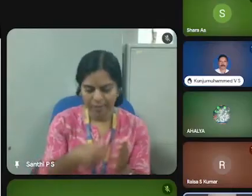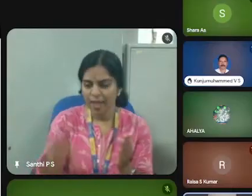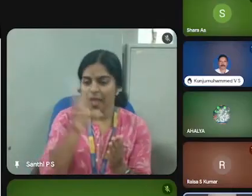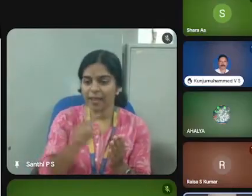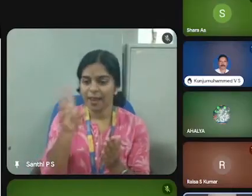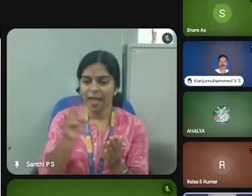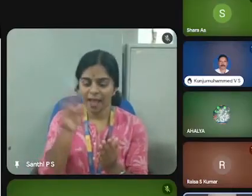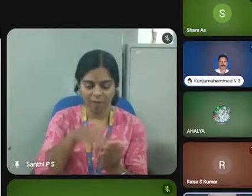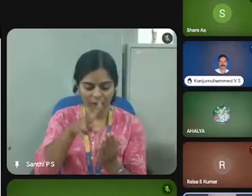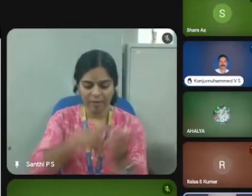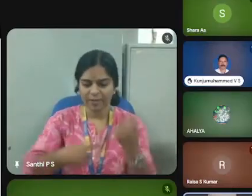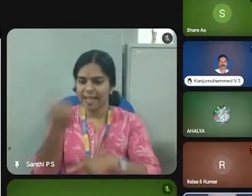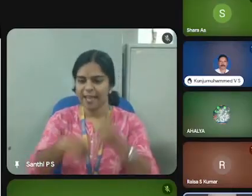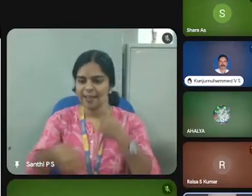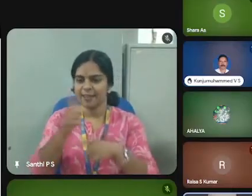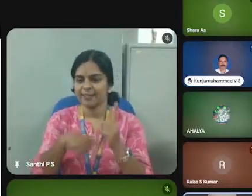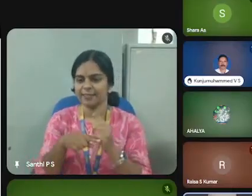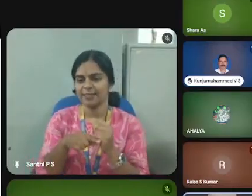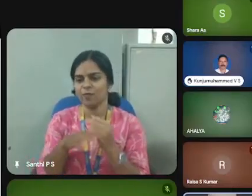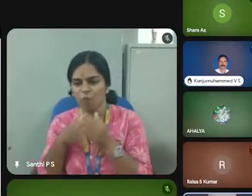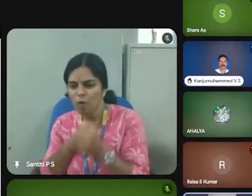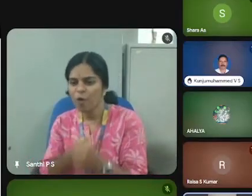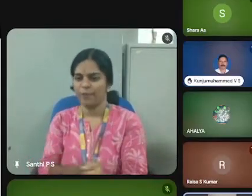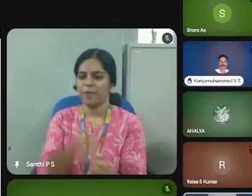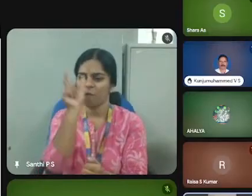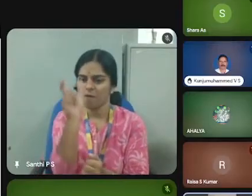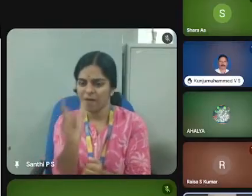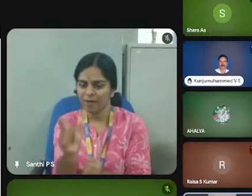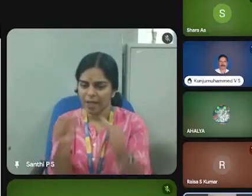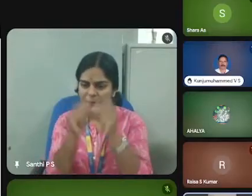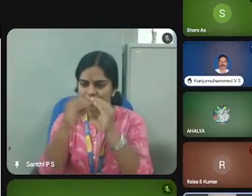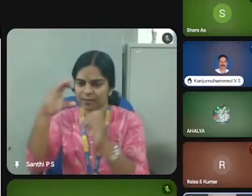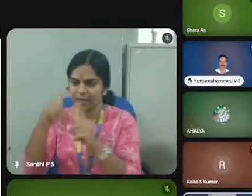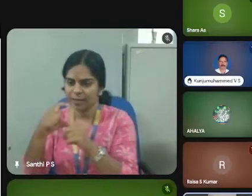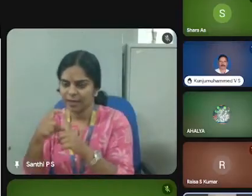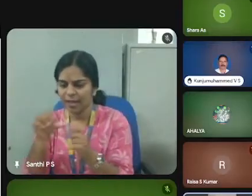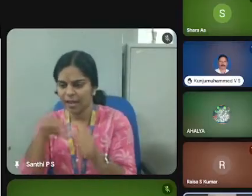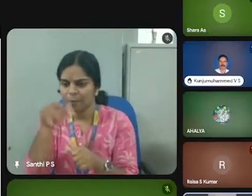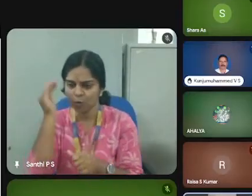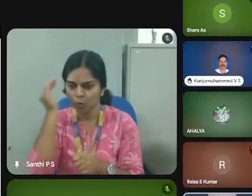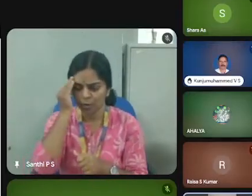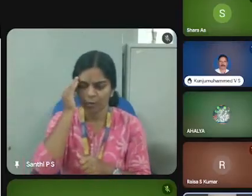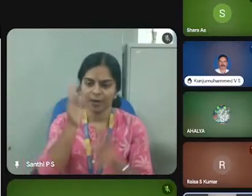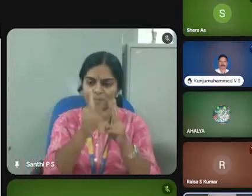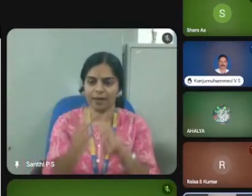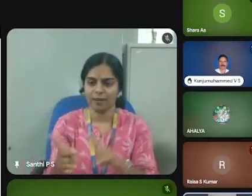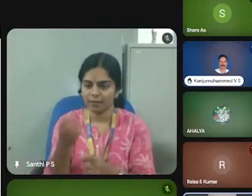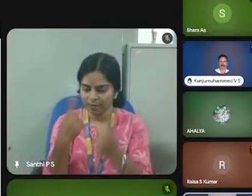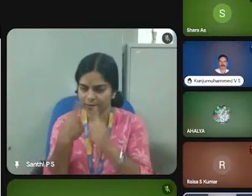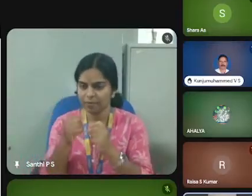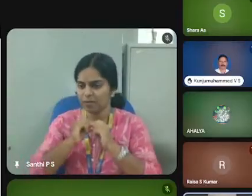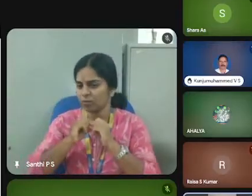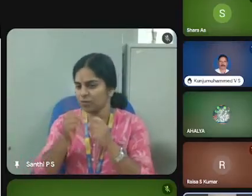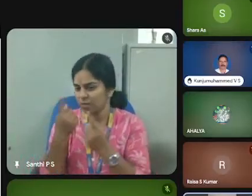അങ്ങനെ ഒരു സ്ട്രാറ്റജി ഫോളോ ചെയ്തതാവാം. അപ്പൊ അക്ഷരങ്ങളൊക്കെ അറിയാമോ, അങ്ങനെയുള്ള കാര്യങ്ങൾ നമ്മൾ ഒന്നും കൂടെ ഒന്ന് എക്സ്പ്ലോർ ചെയ്യേണ്ടി